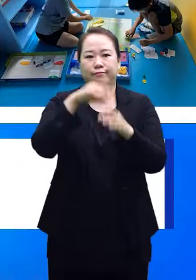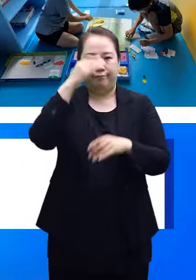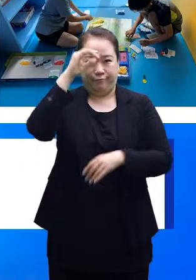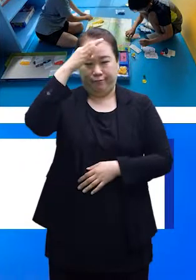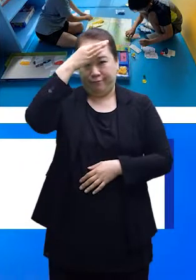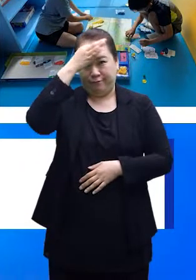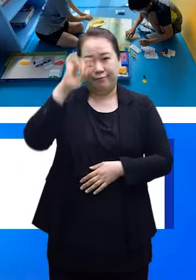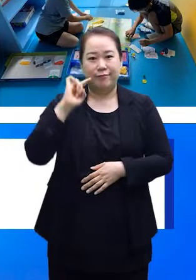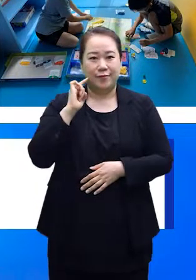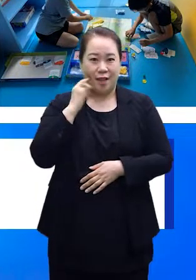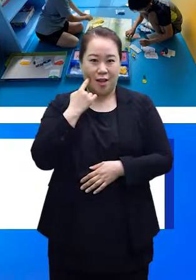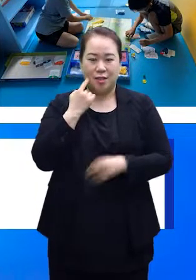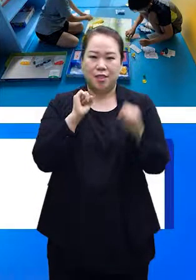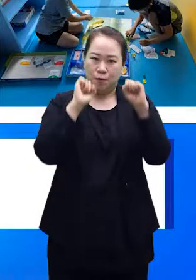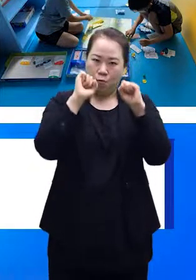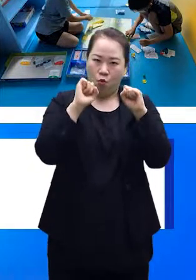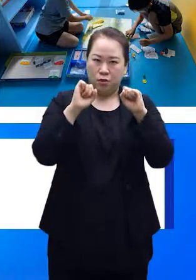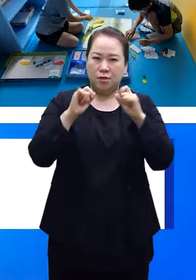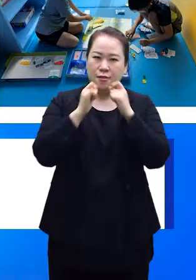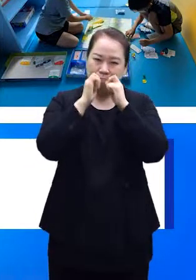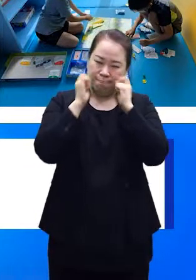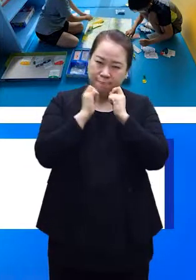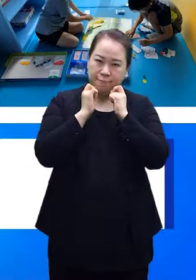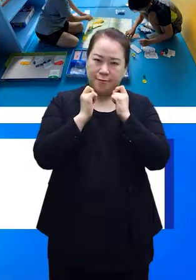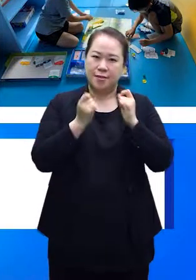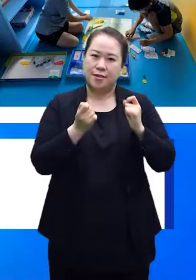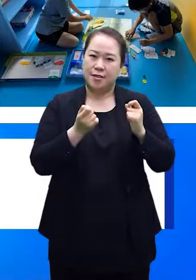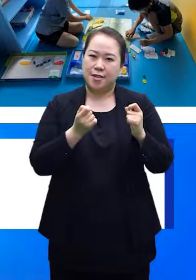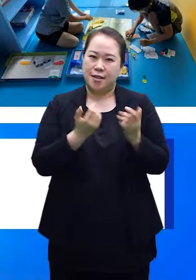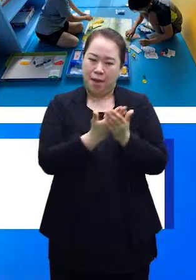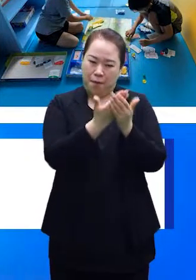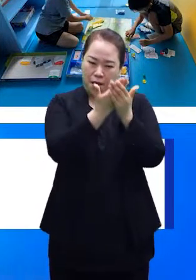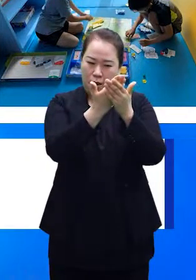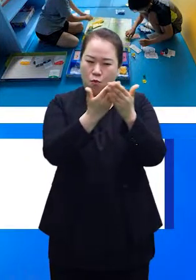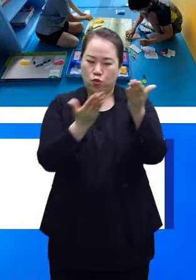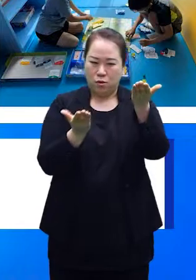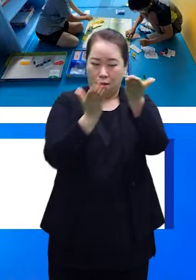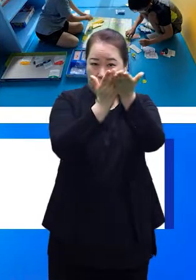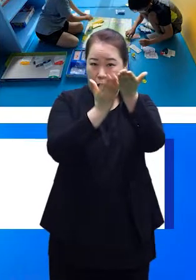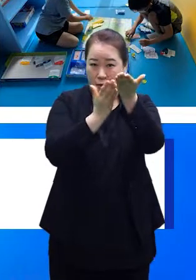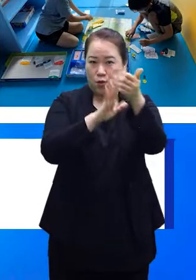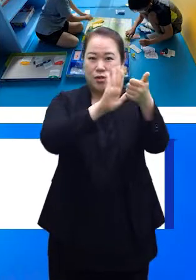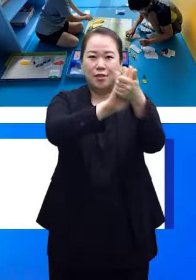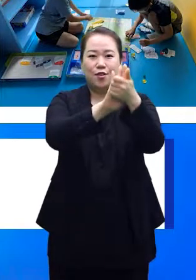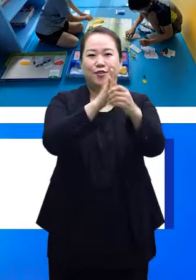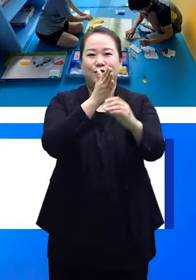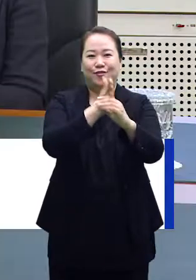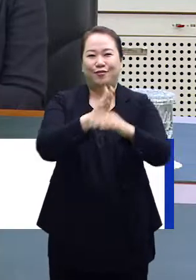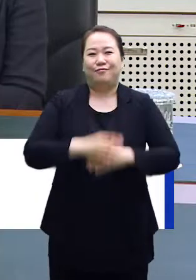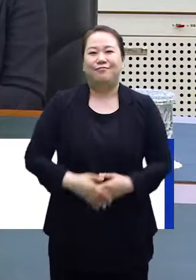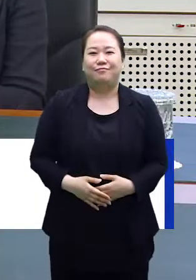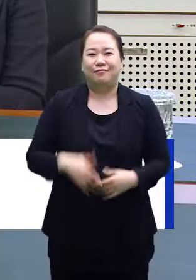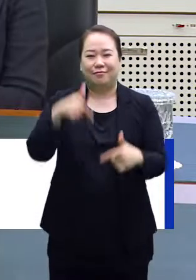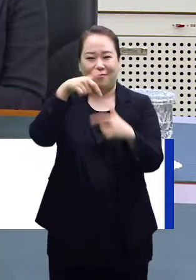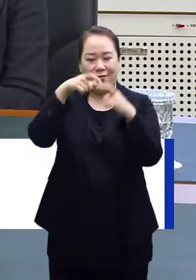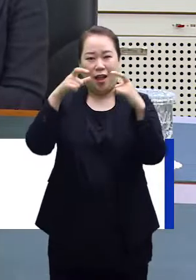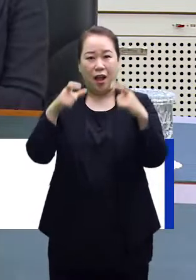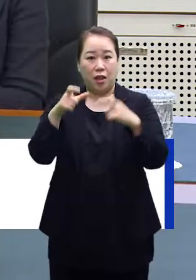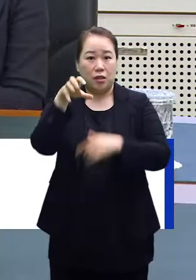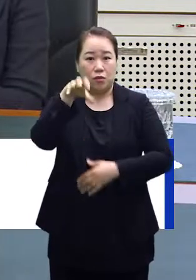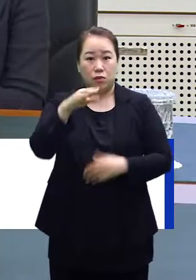등 자기 개발까지 맞춤형 돌봄 서비스를 제공하고 있습니다. 그러고 보니 강남에